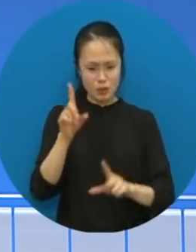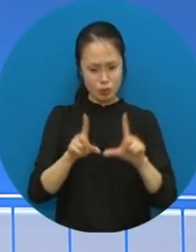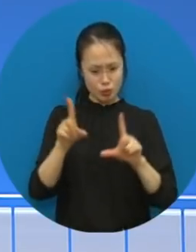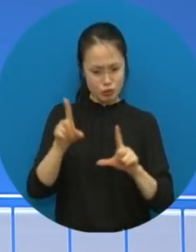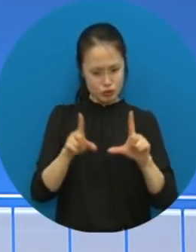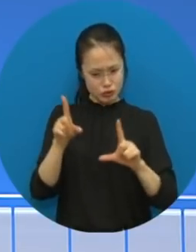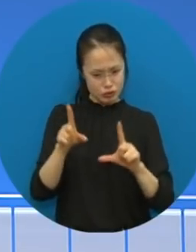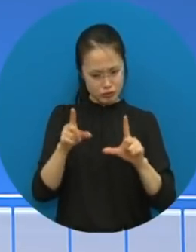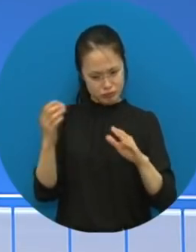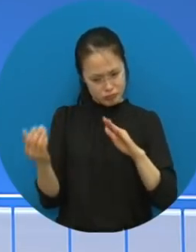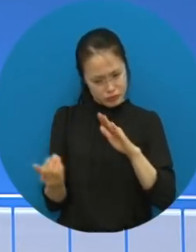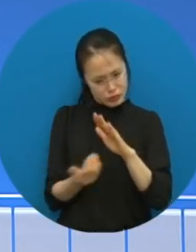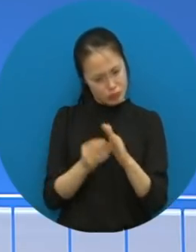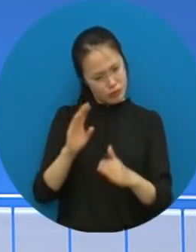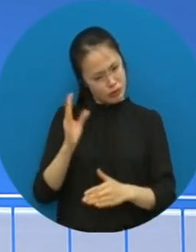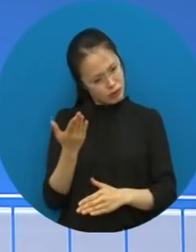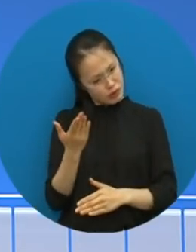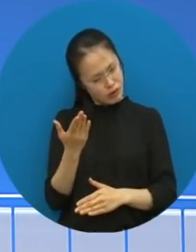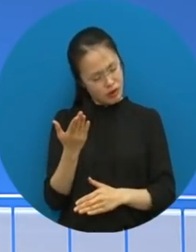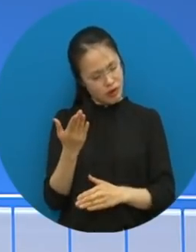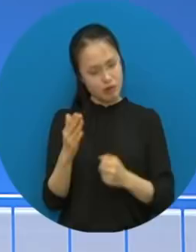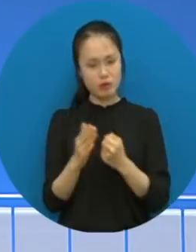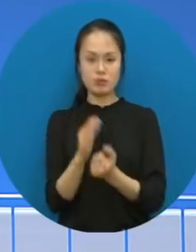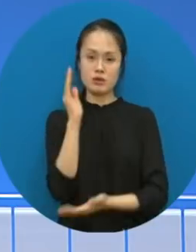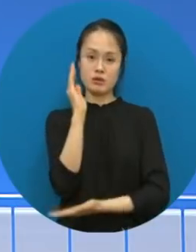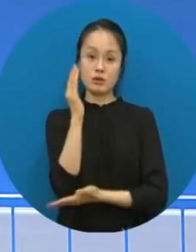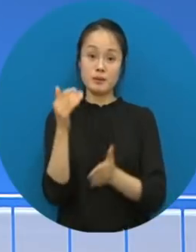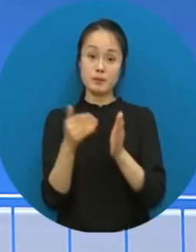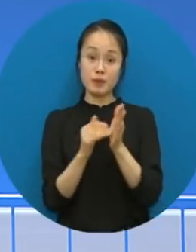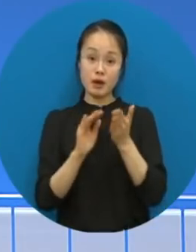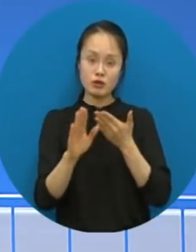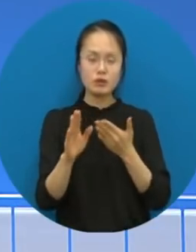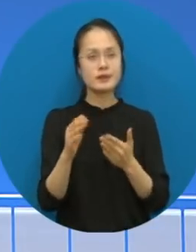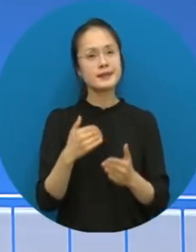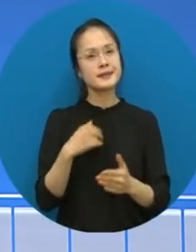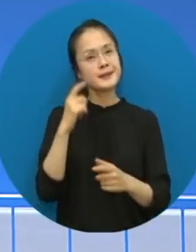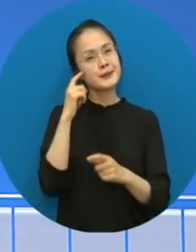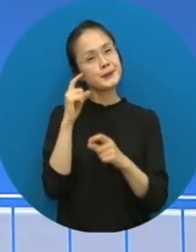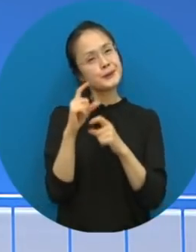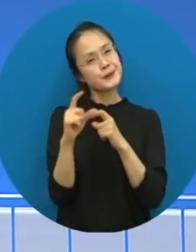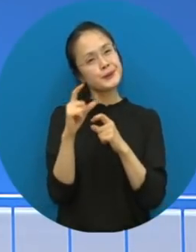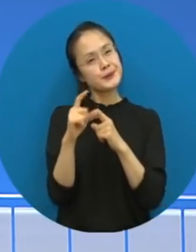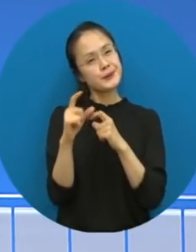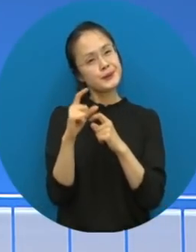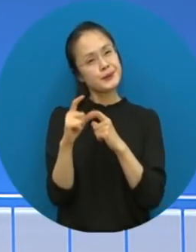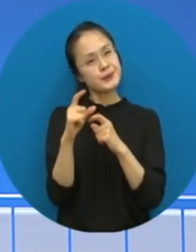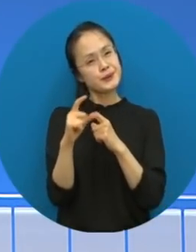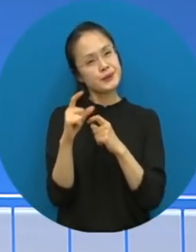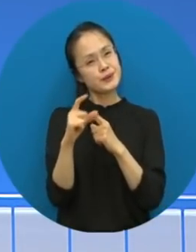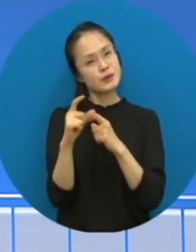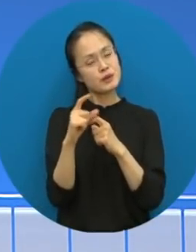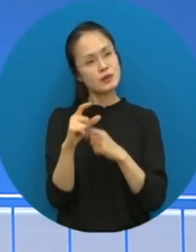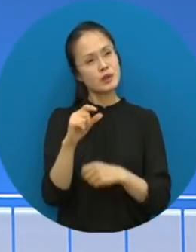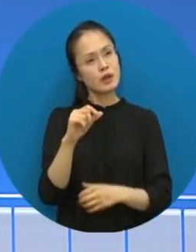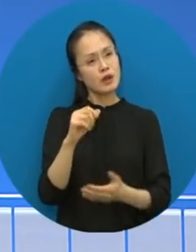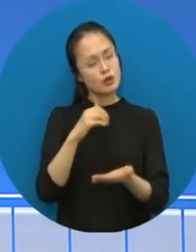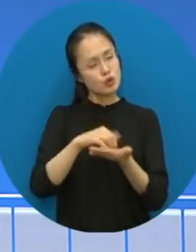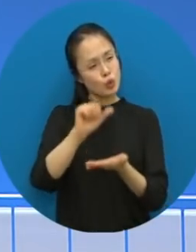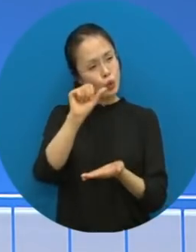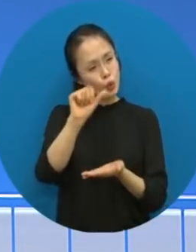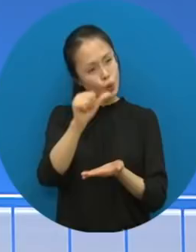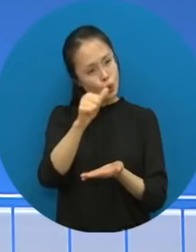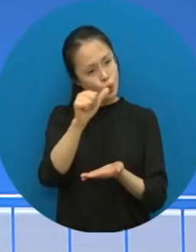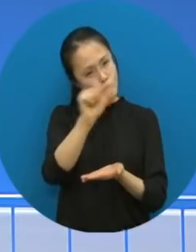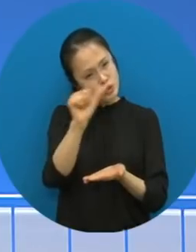설교를 끝내고 나서 고민이 됐습니다. 그리고 머릿속에 계속 5천을 먹였더라, 5천을 먹였더라,